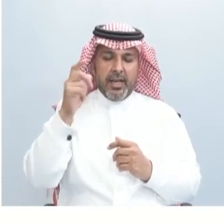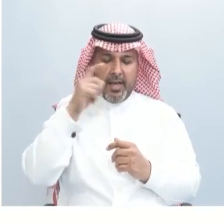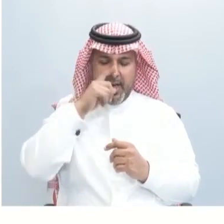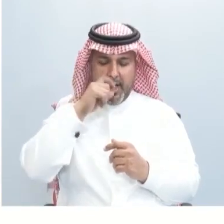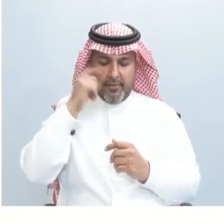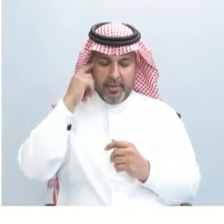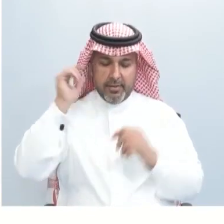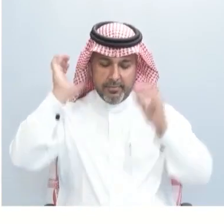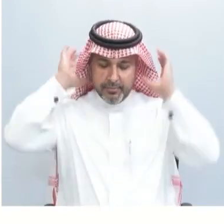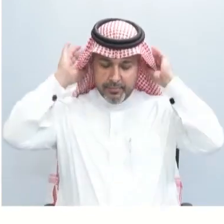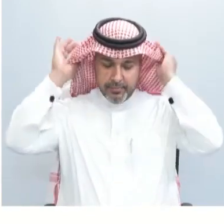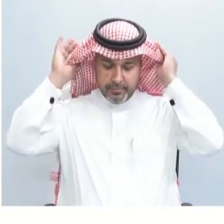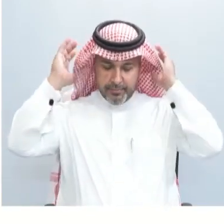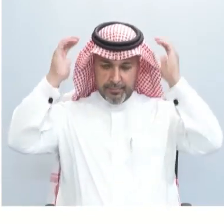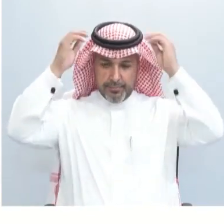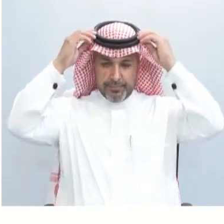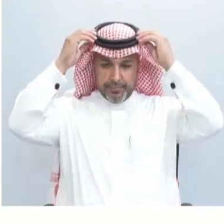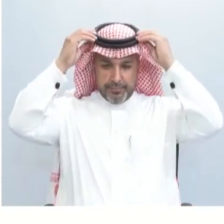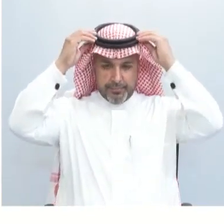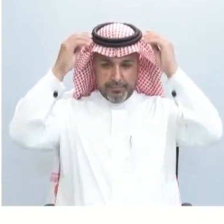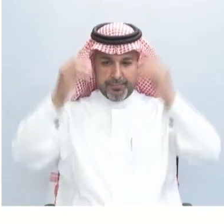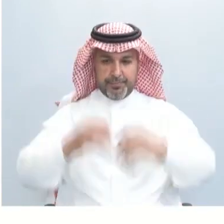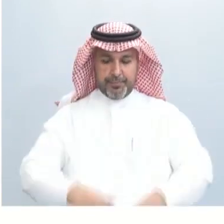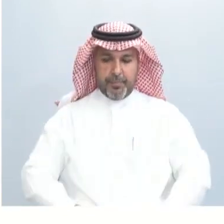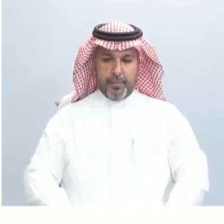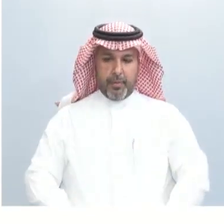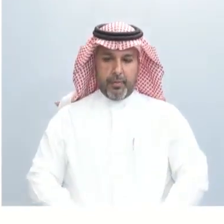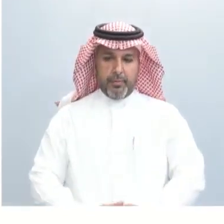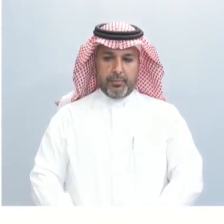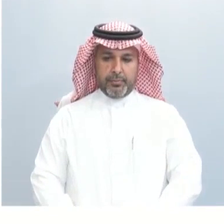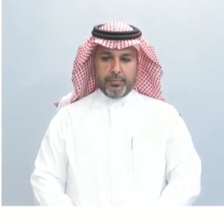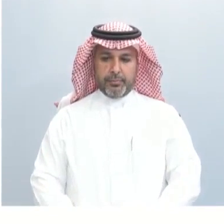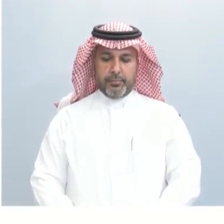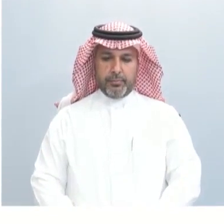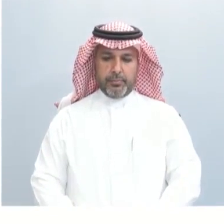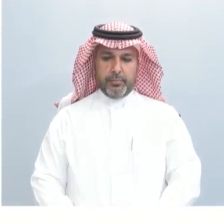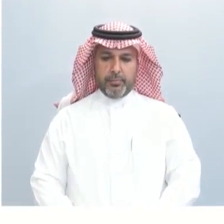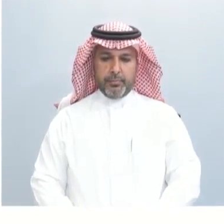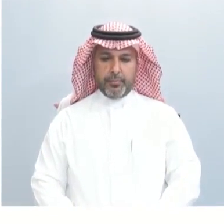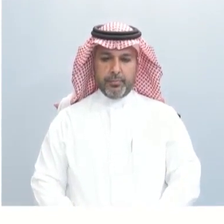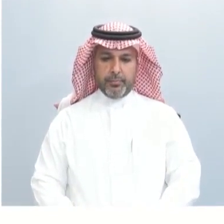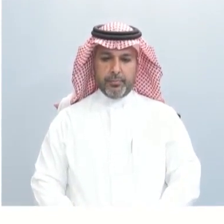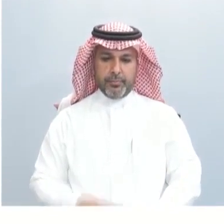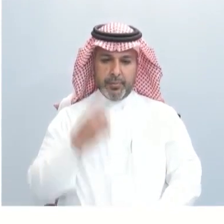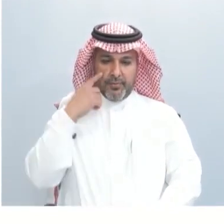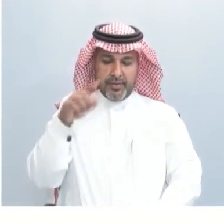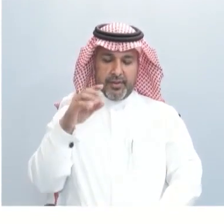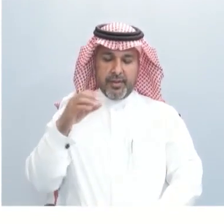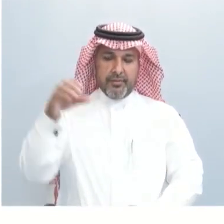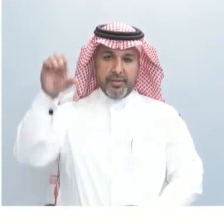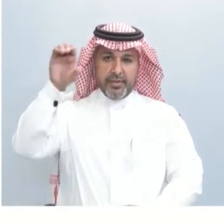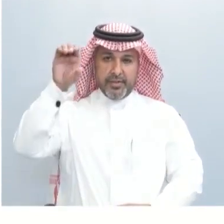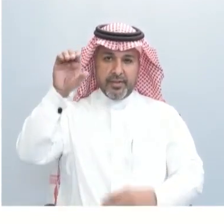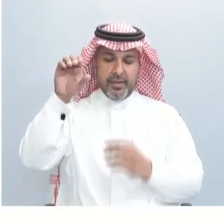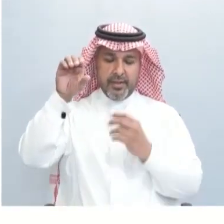توافيق اثنين من 6ه او توافيق مثل ما كتبناها في الحصه الماضيه اثنين من سه